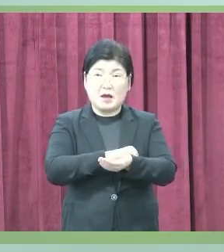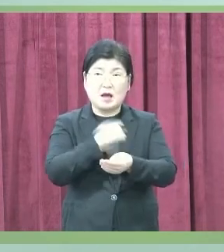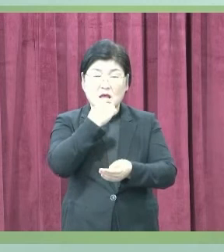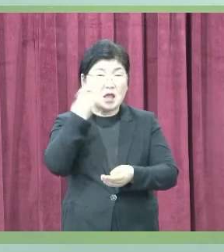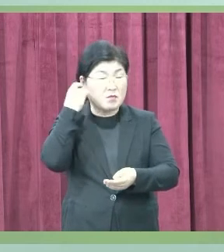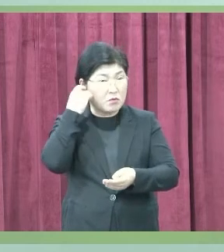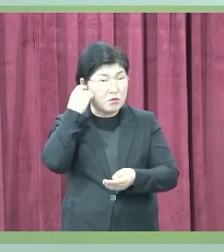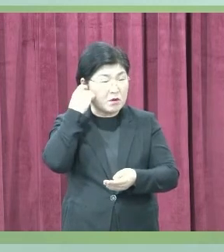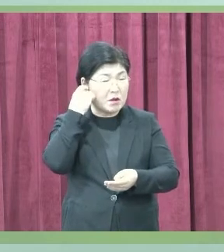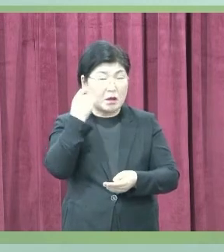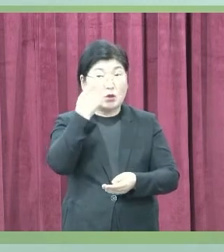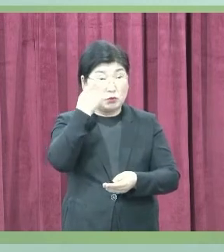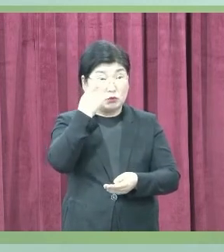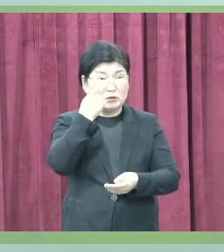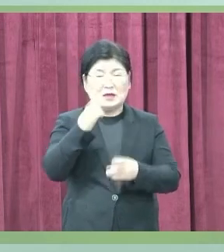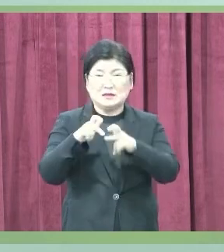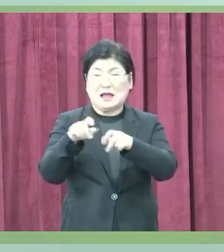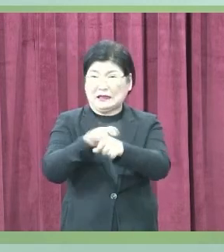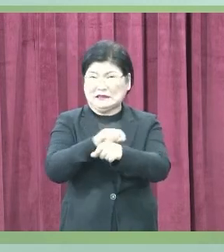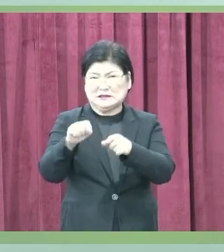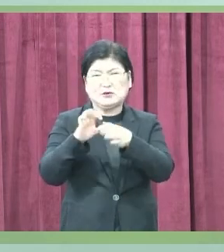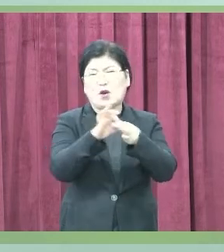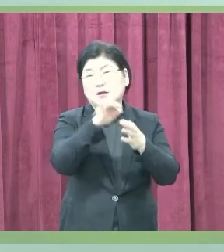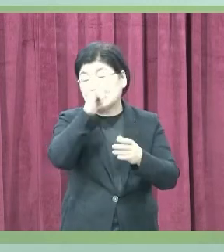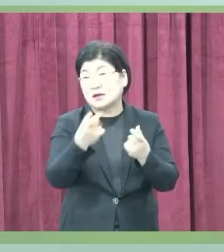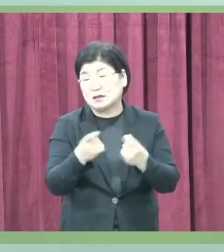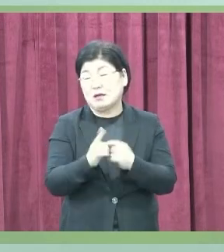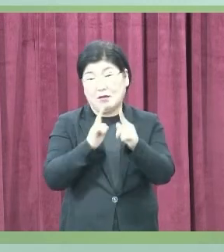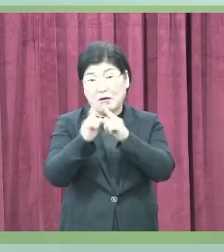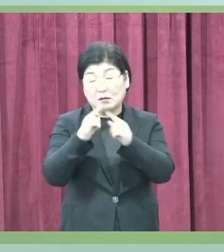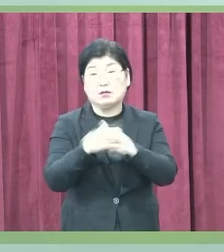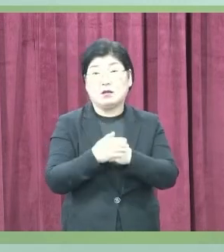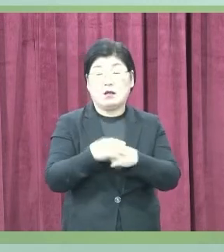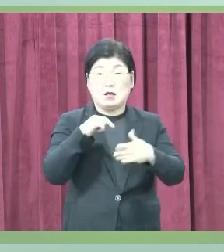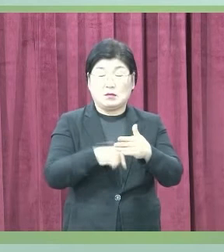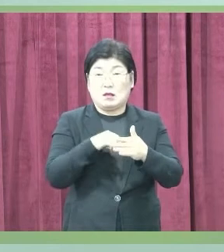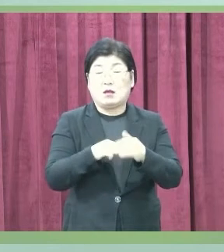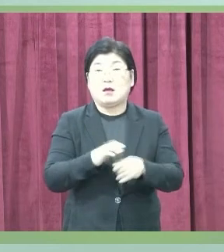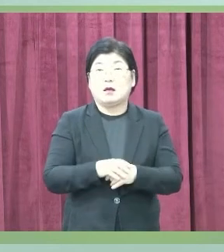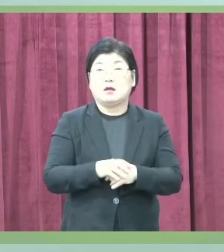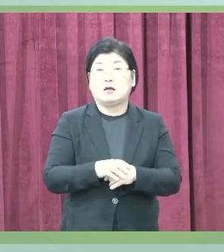이비인후과, 안과. 예, 역시 장애 특성이 반영이 됐죠. 그 다음에 언어는 내과,